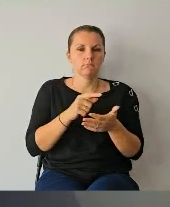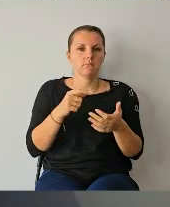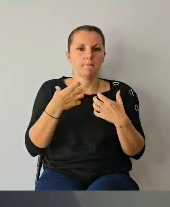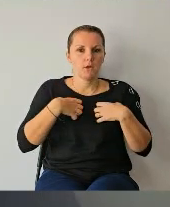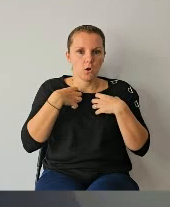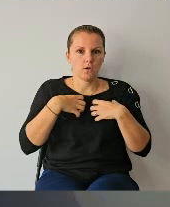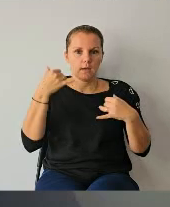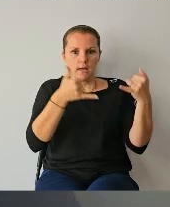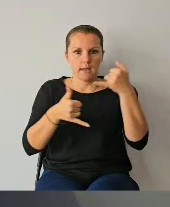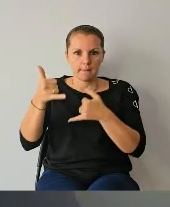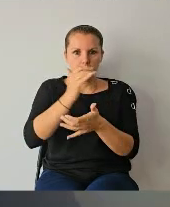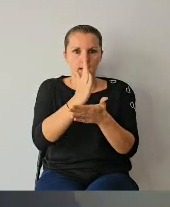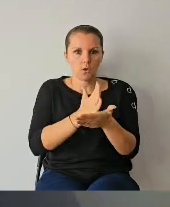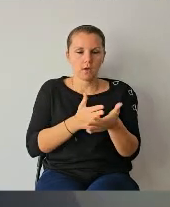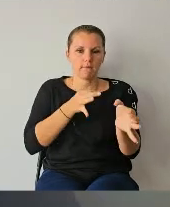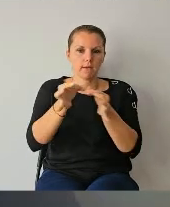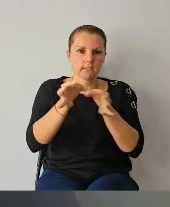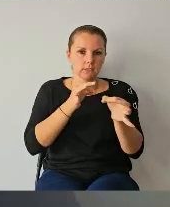historia, matematyka.